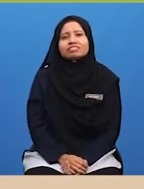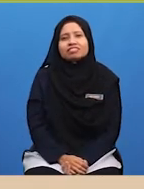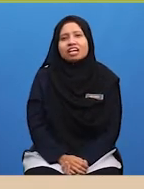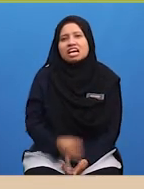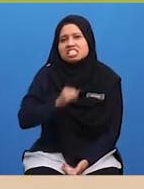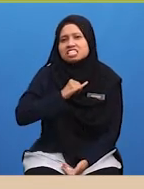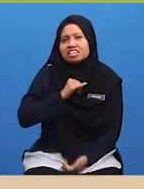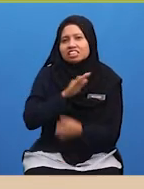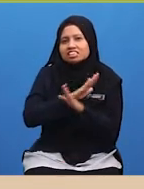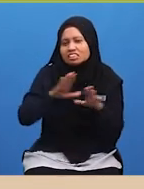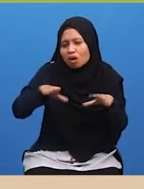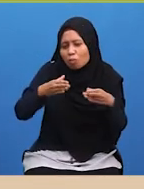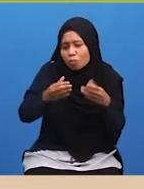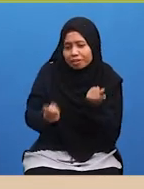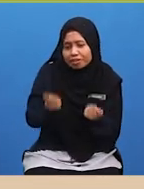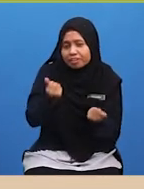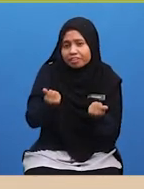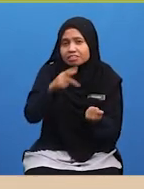Saya tidak berlaku adil ke?